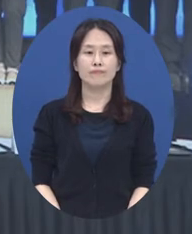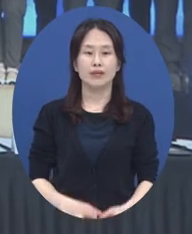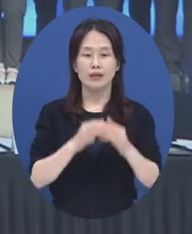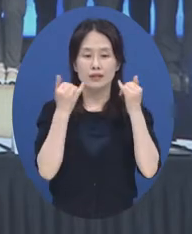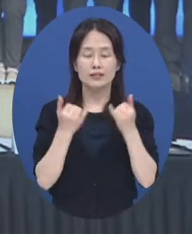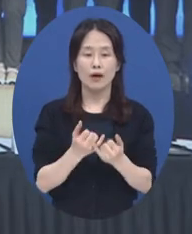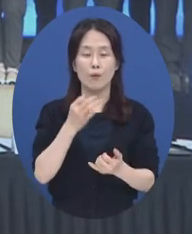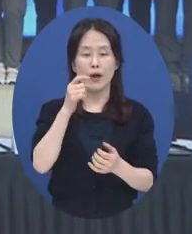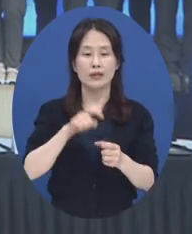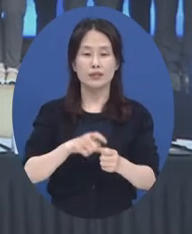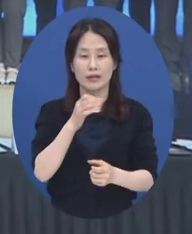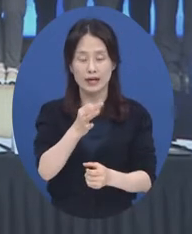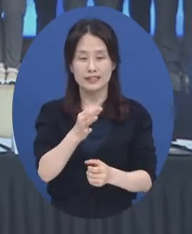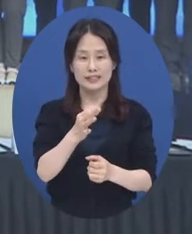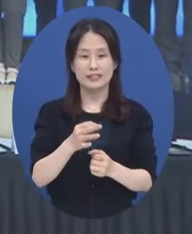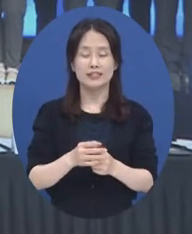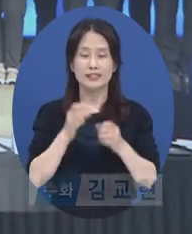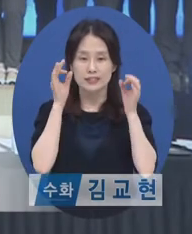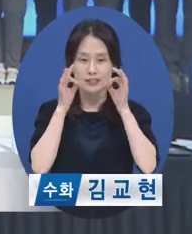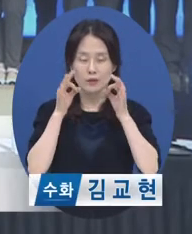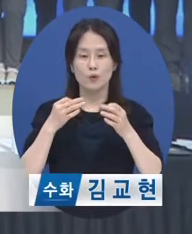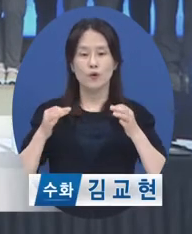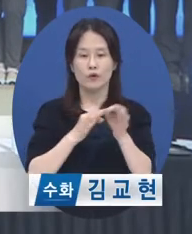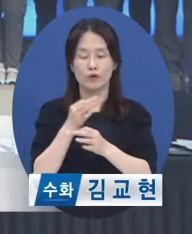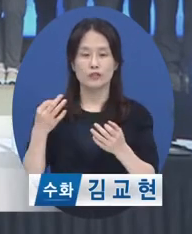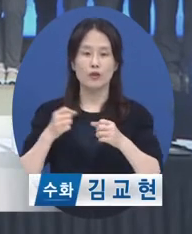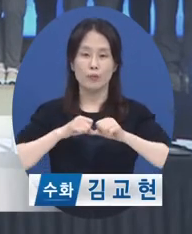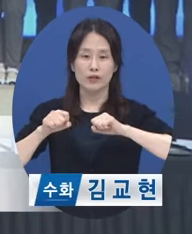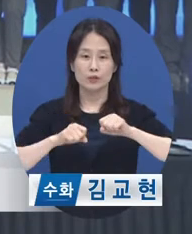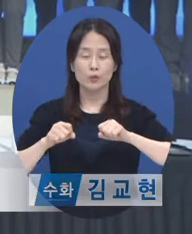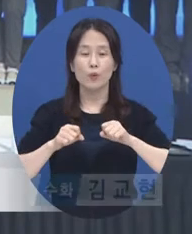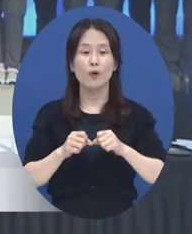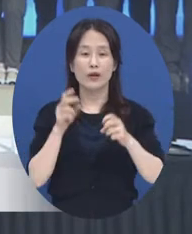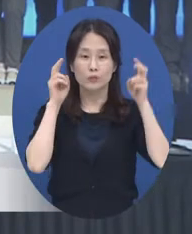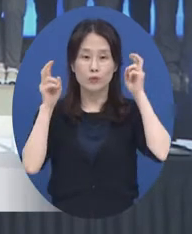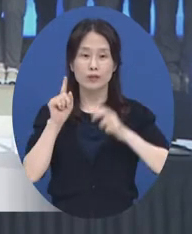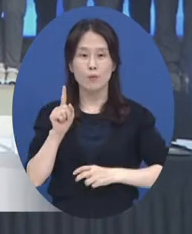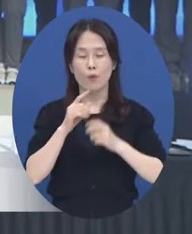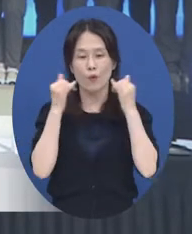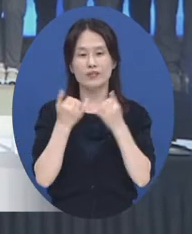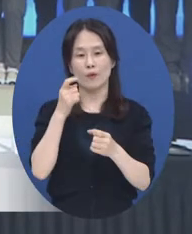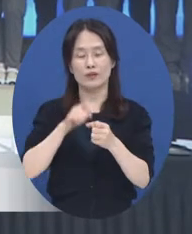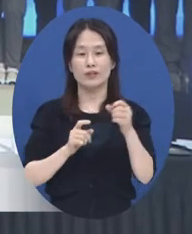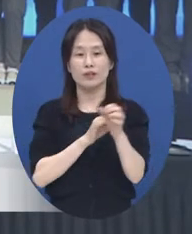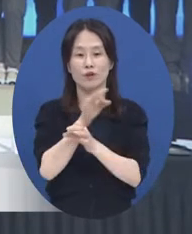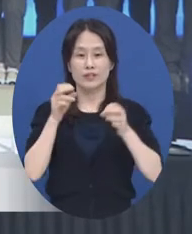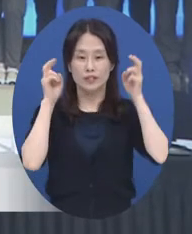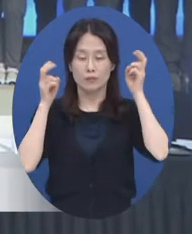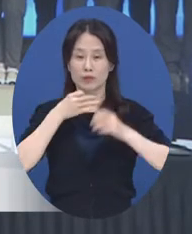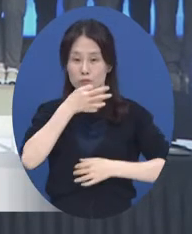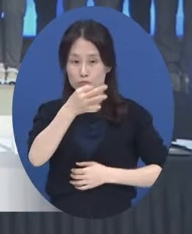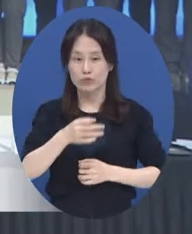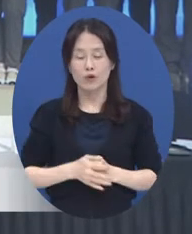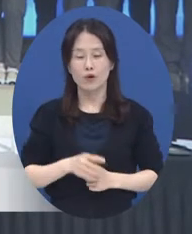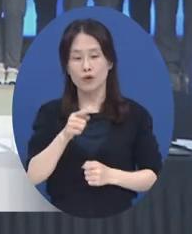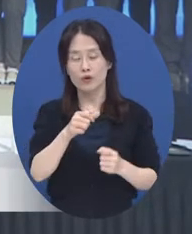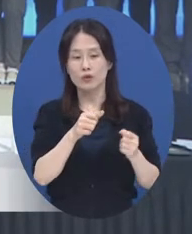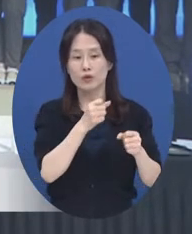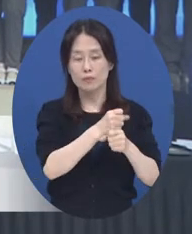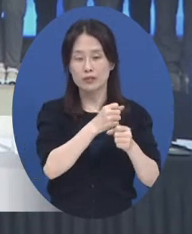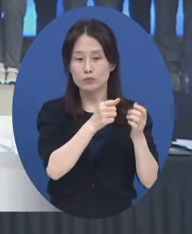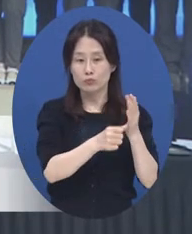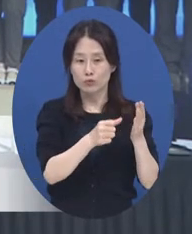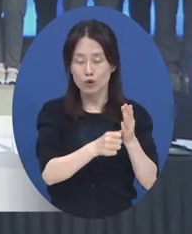사회적 가치를 추구하면서 경제 활동을 하는 기업들을 사회적 경제 기업이라고 하는데요. 이런 사회적 경제 기업 제품과